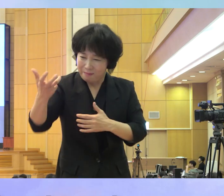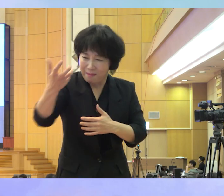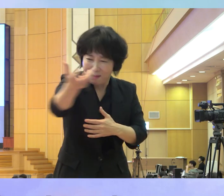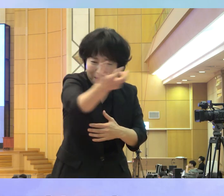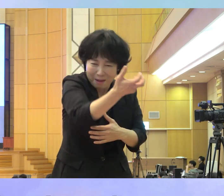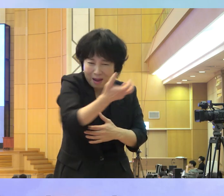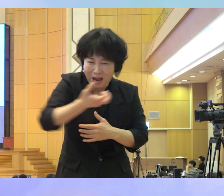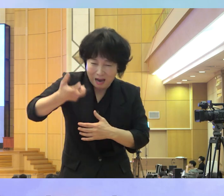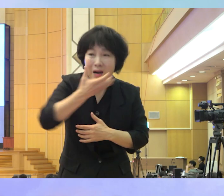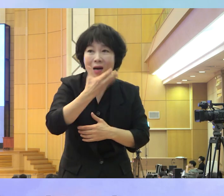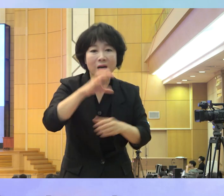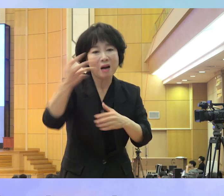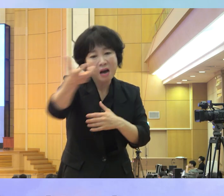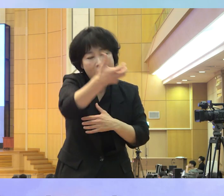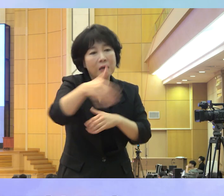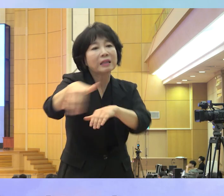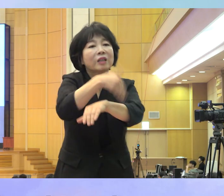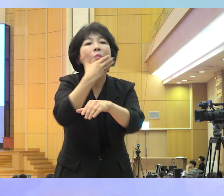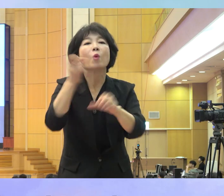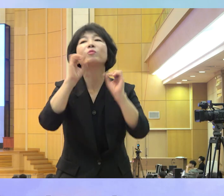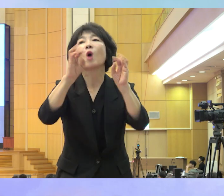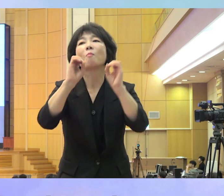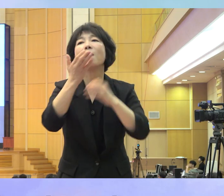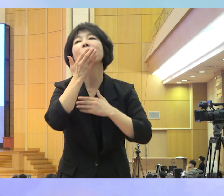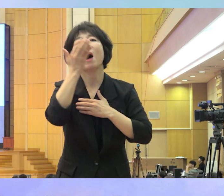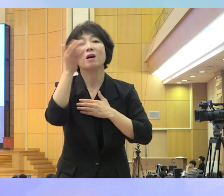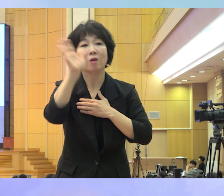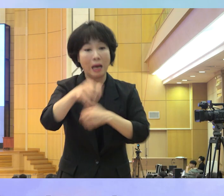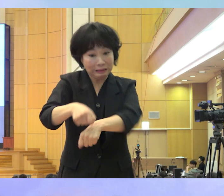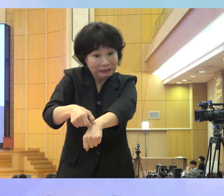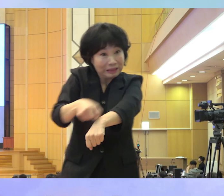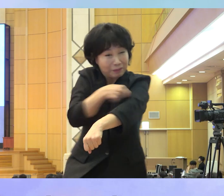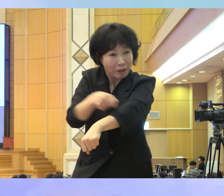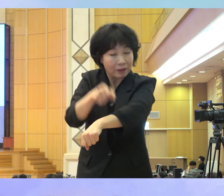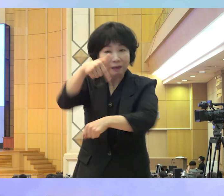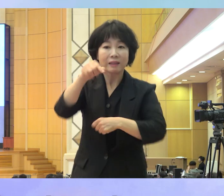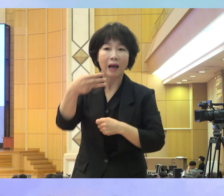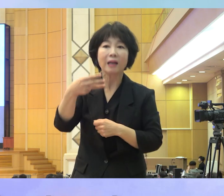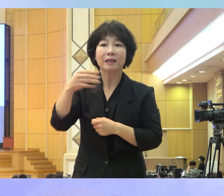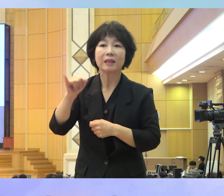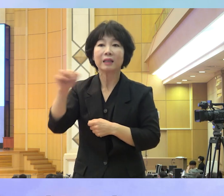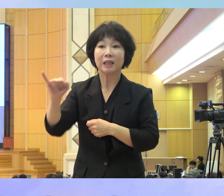전하셨는데, 특별히 갈릴리에서 전하신 말씀,